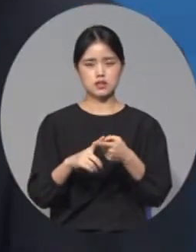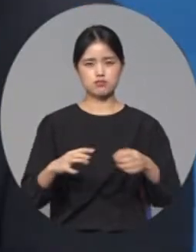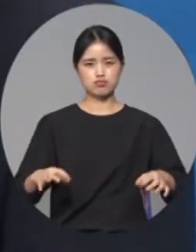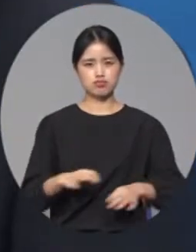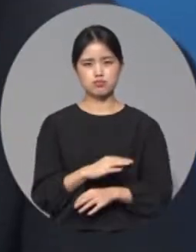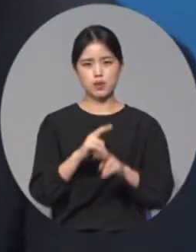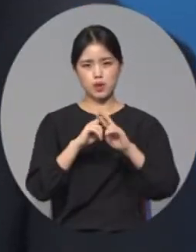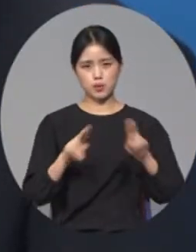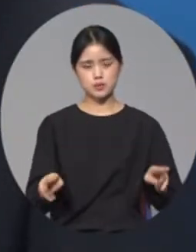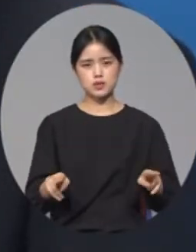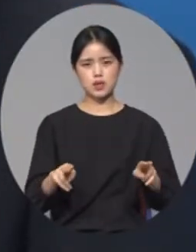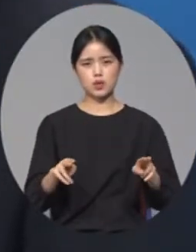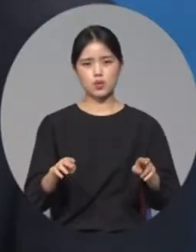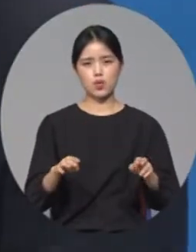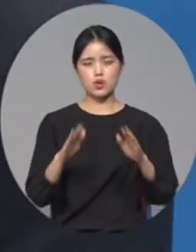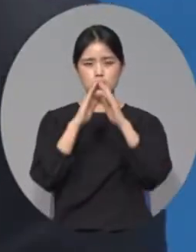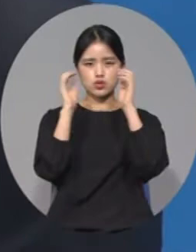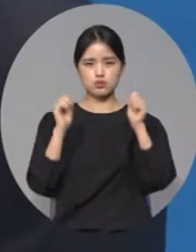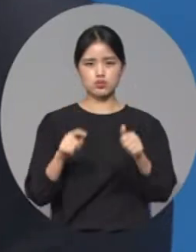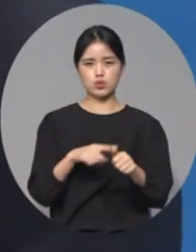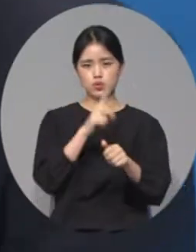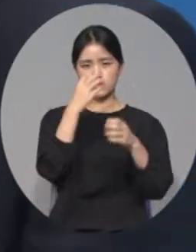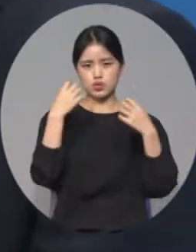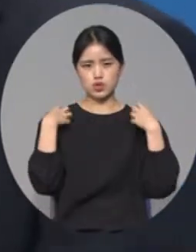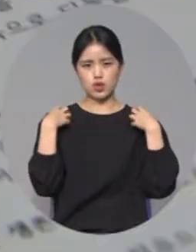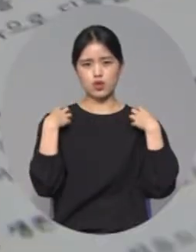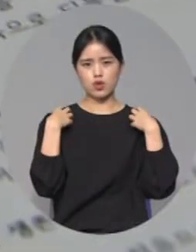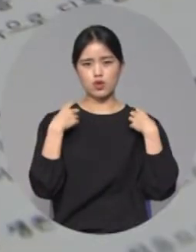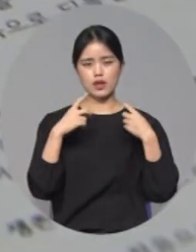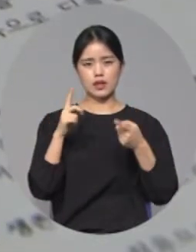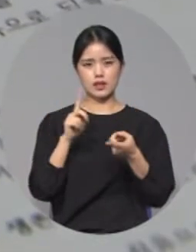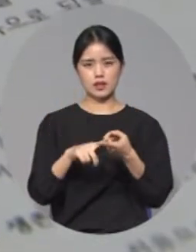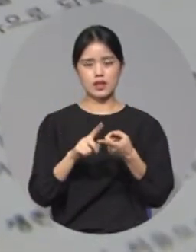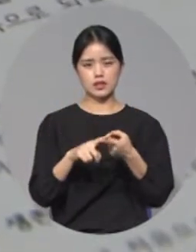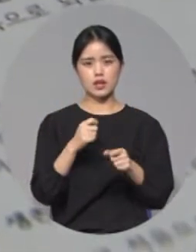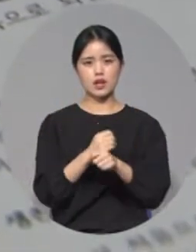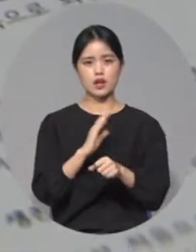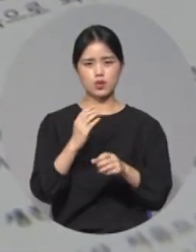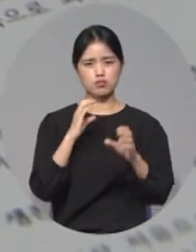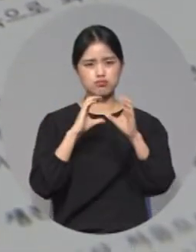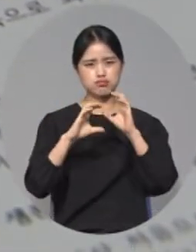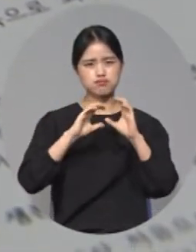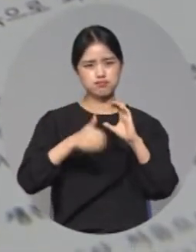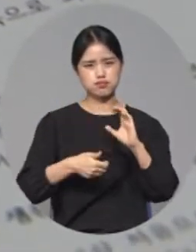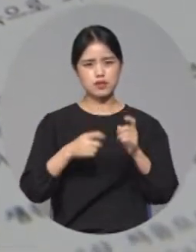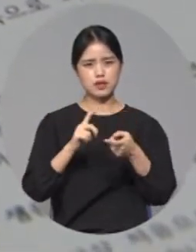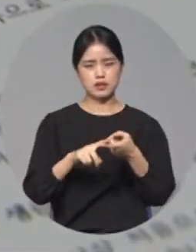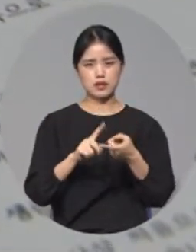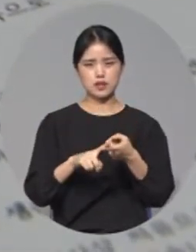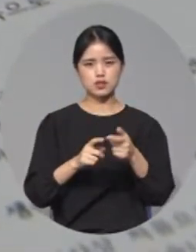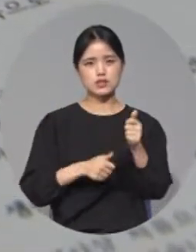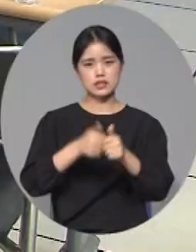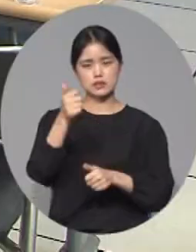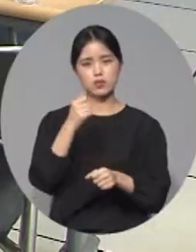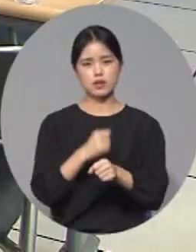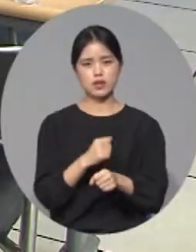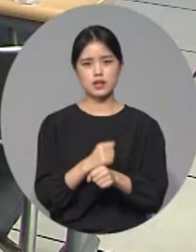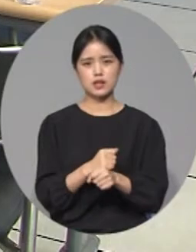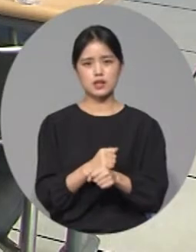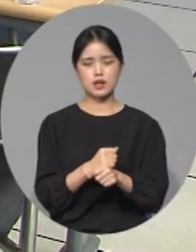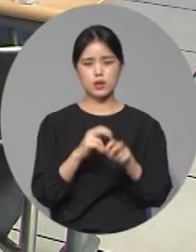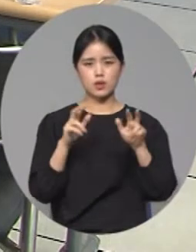혁신학교를 전북교육청의 성과로 인정하면서도 불통행정과 학력 저하 논란을 극복하겠다며